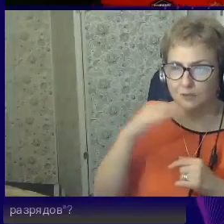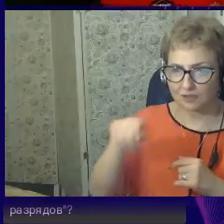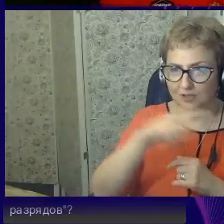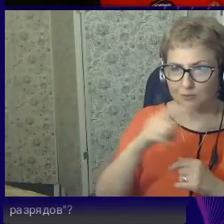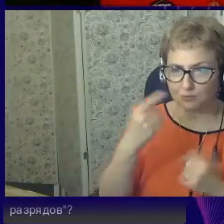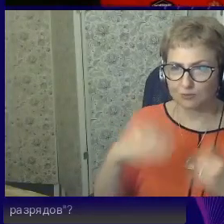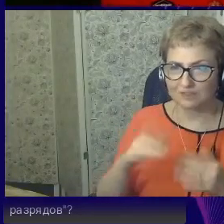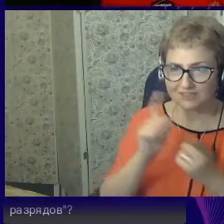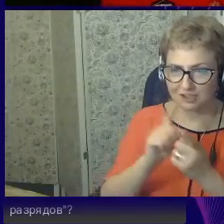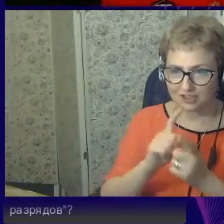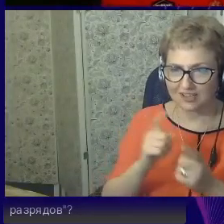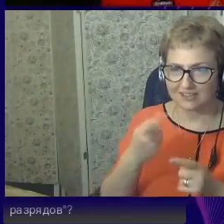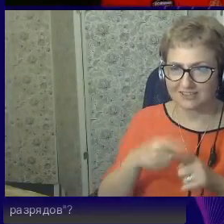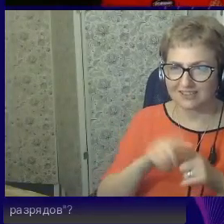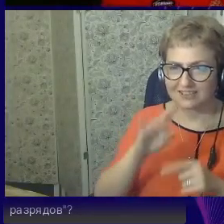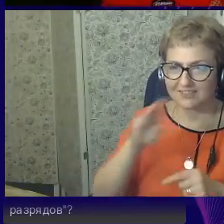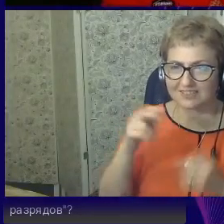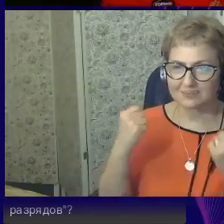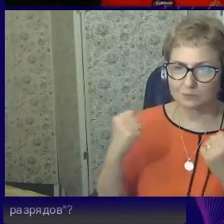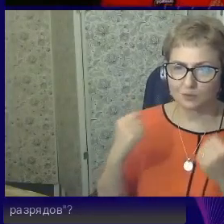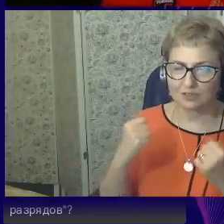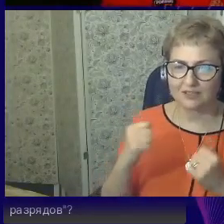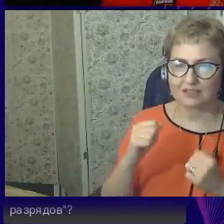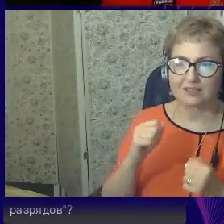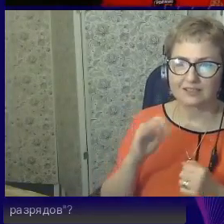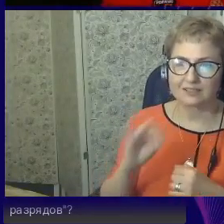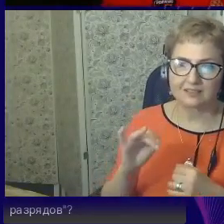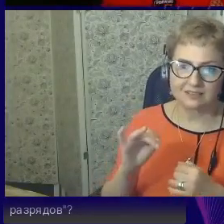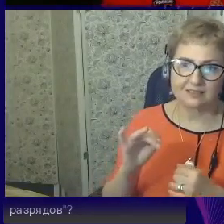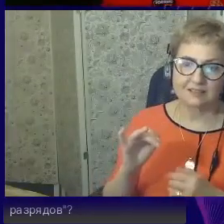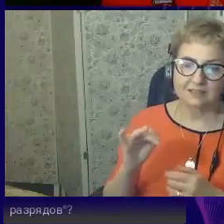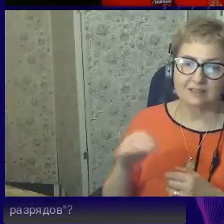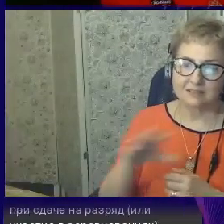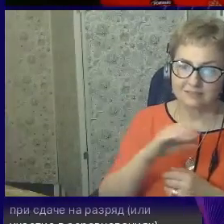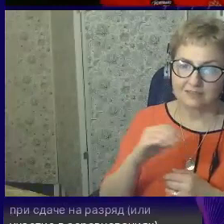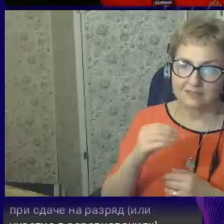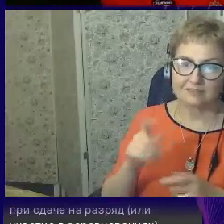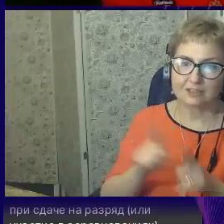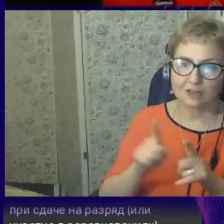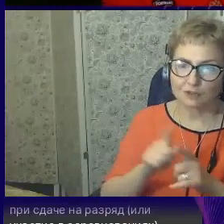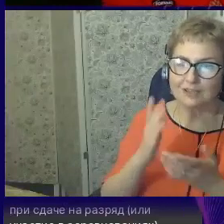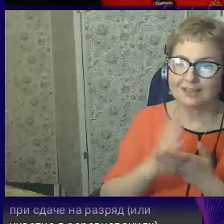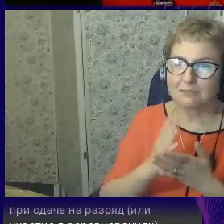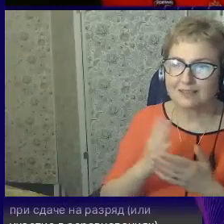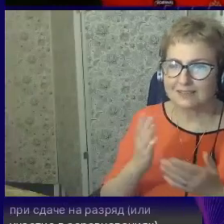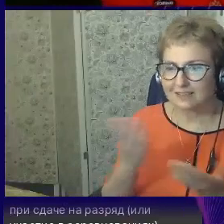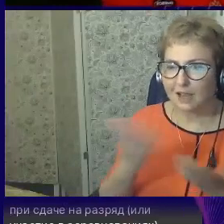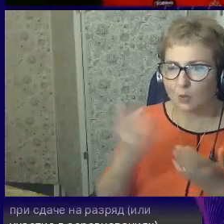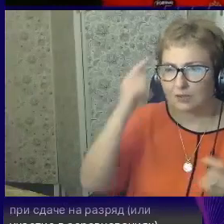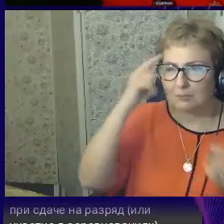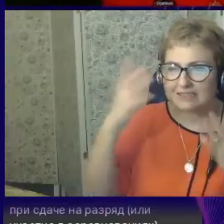вас уже встречались с этим видом спорта, и во всяком случае вы все равно имеете какое-то